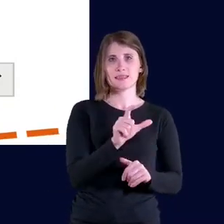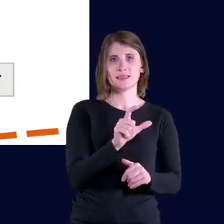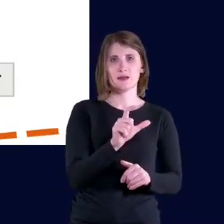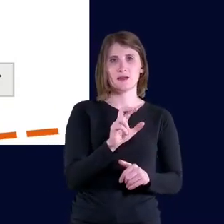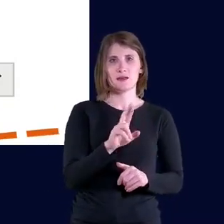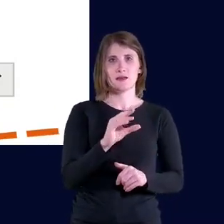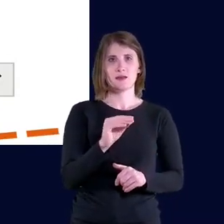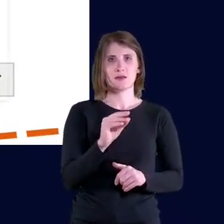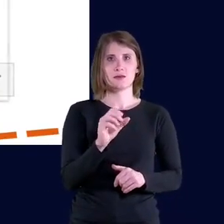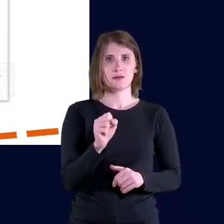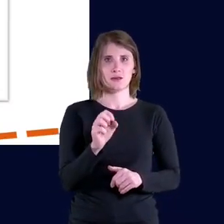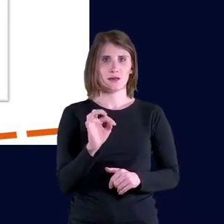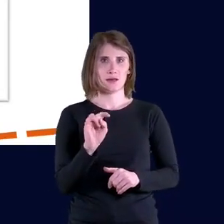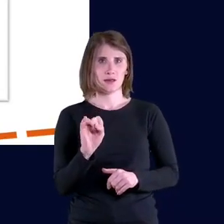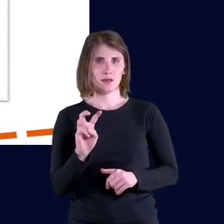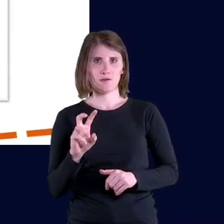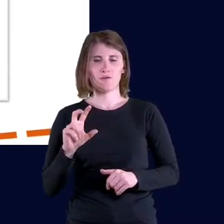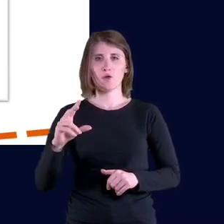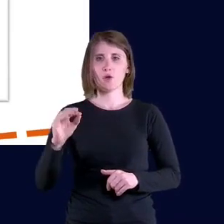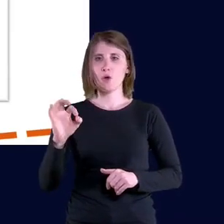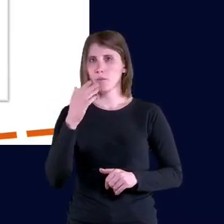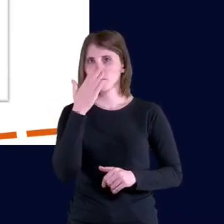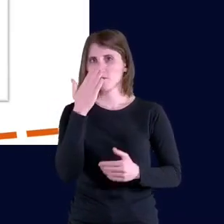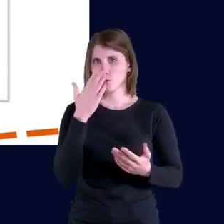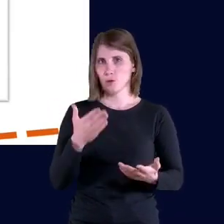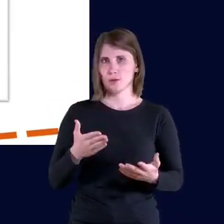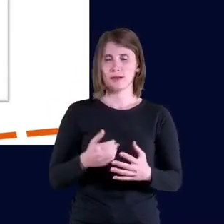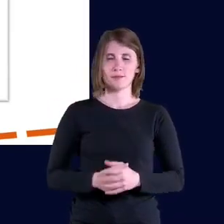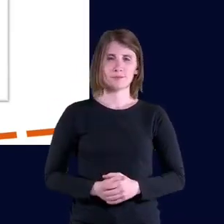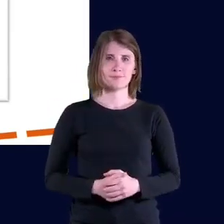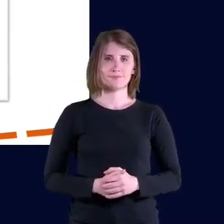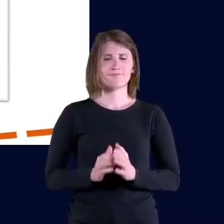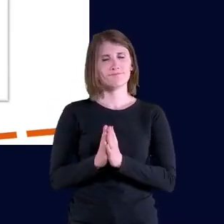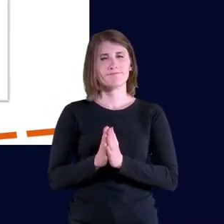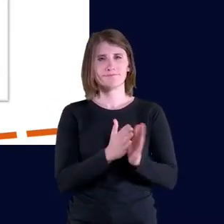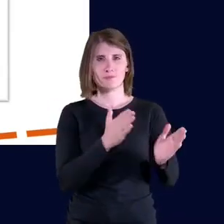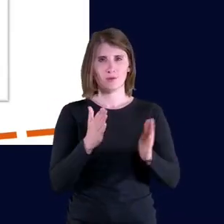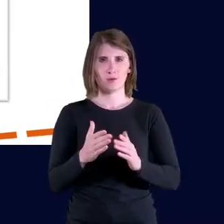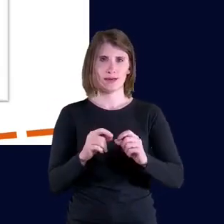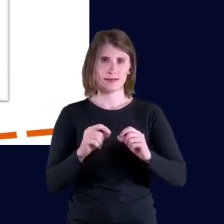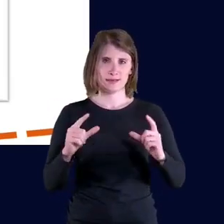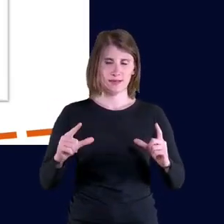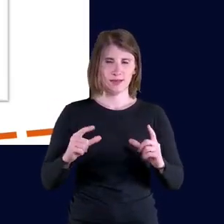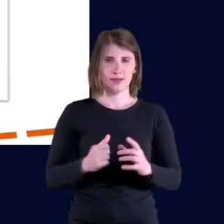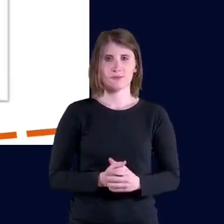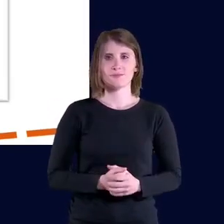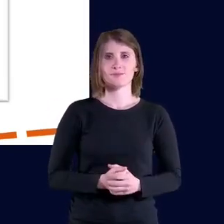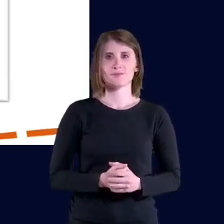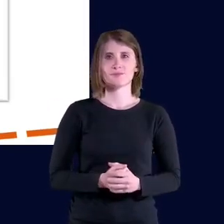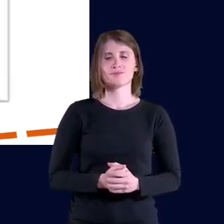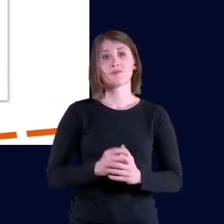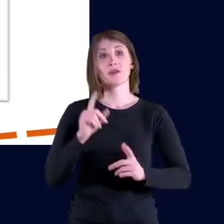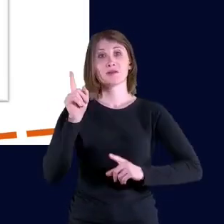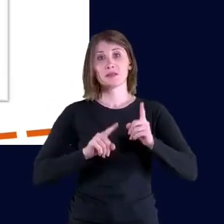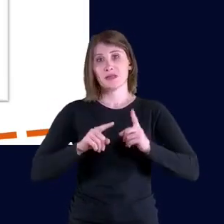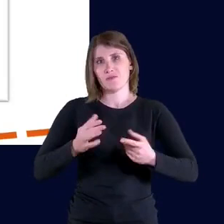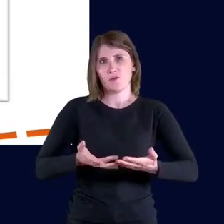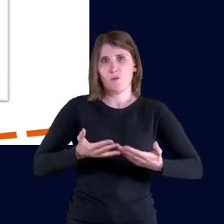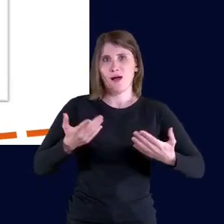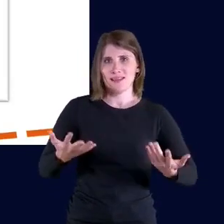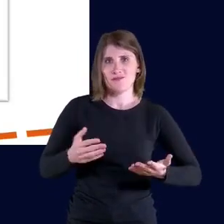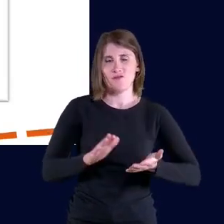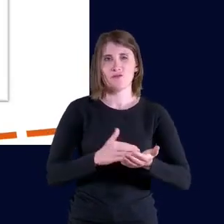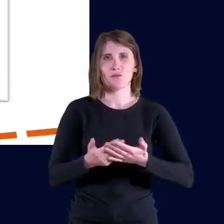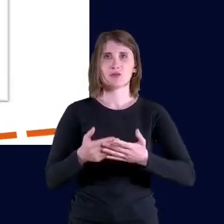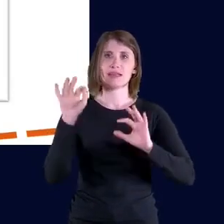Poproszę kolejny slajd czasami sprawa jest jasna po prostu na przykład